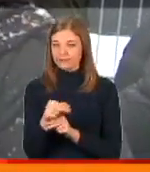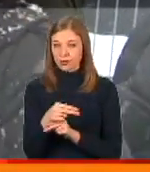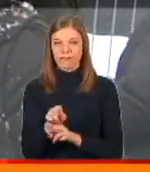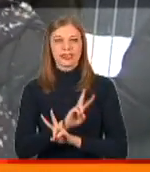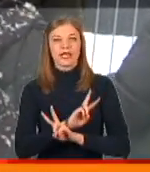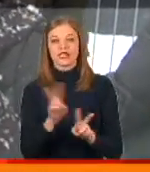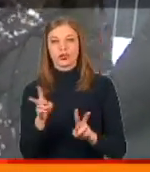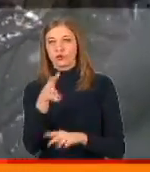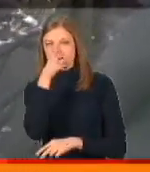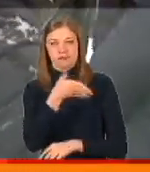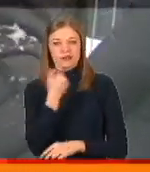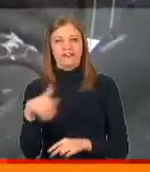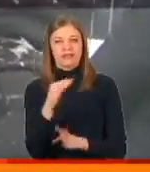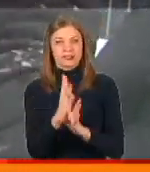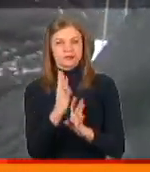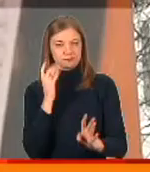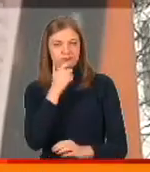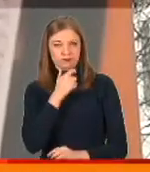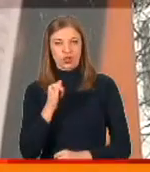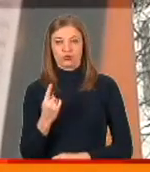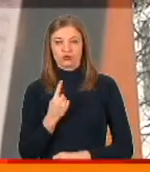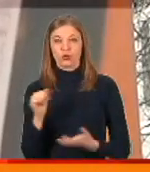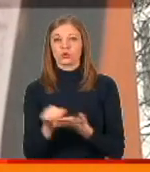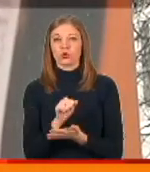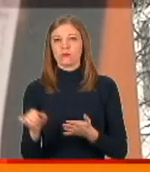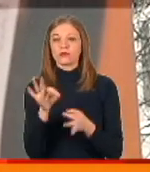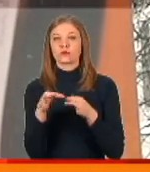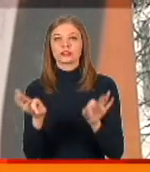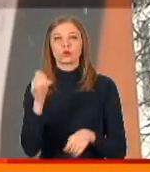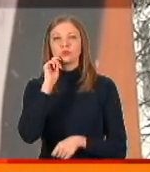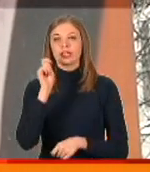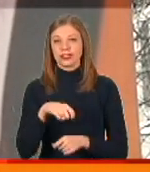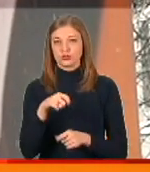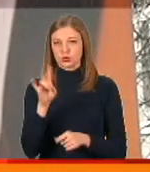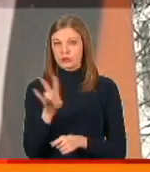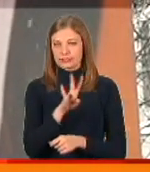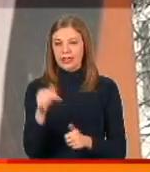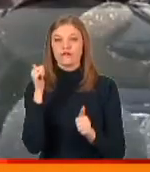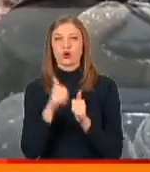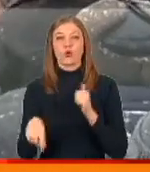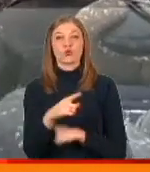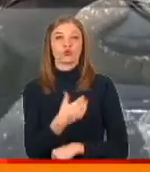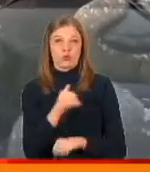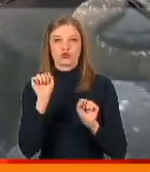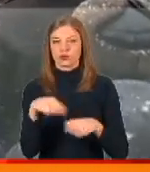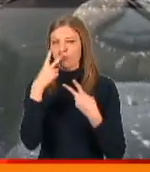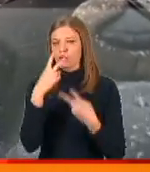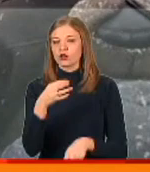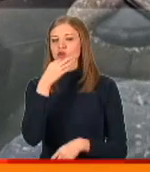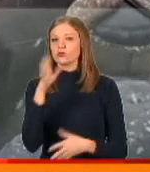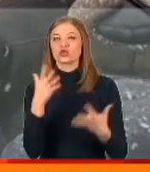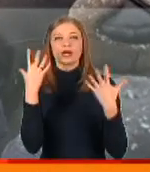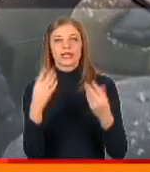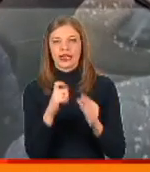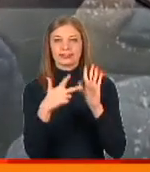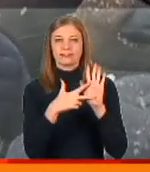не ломиться, всі стали в чергу і чекають. Документ про незалежність Української православної церкви кожен охочий зможе побачити в будь-який день